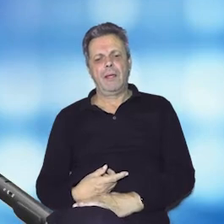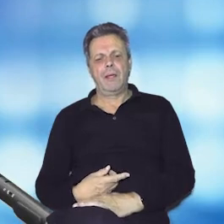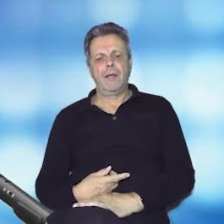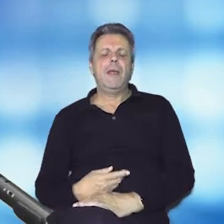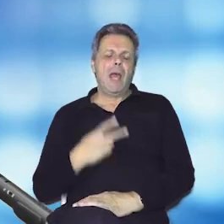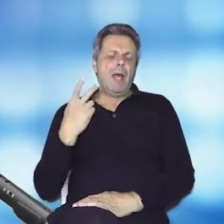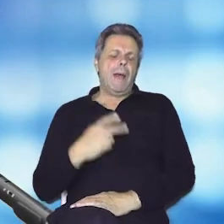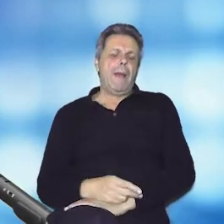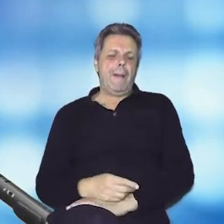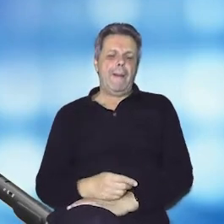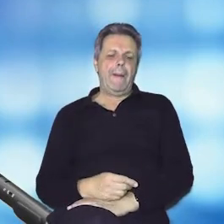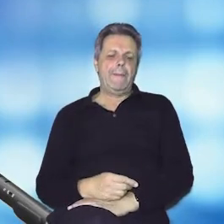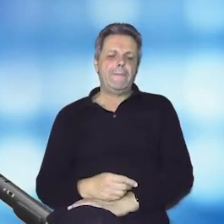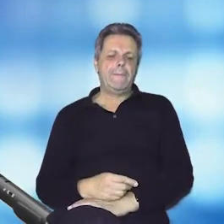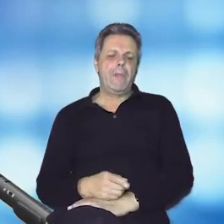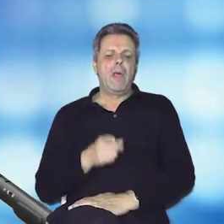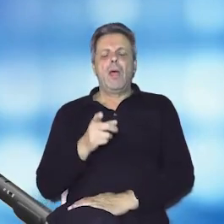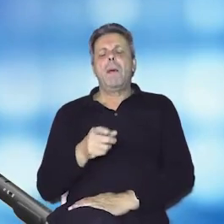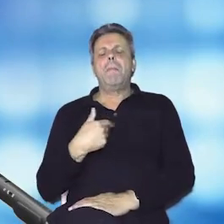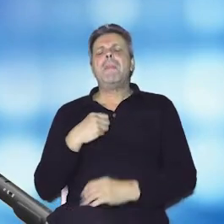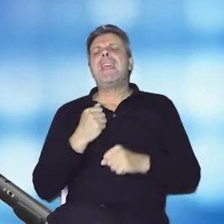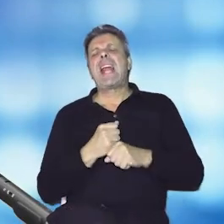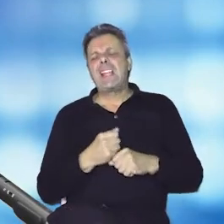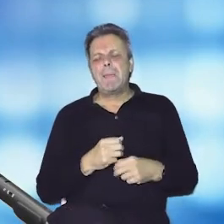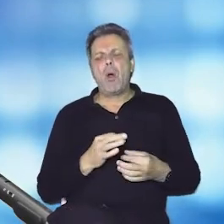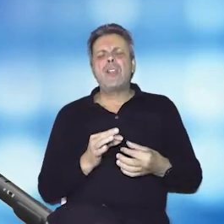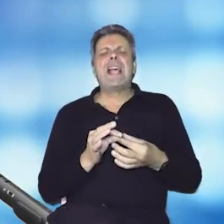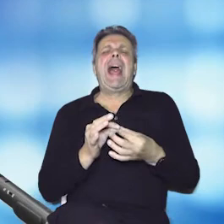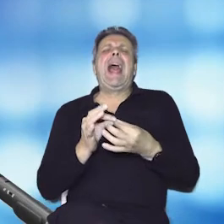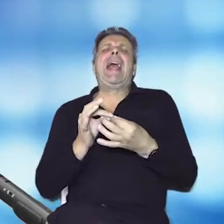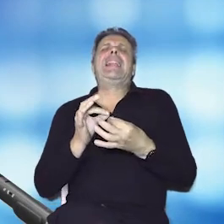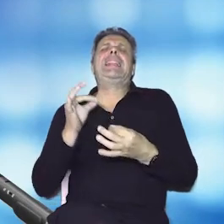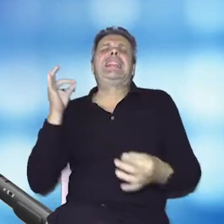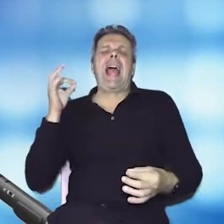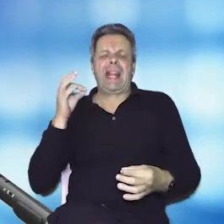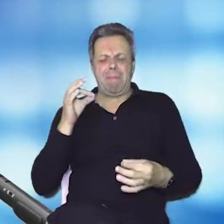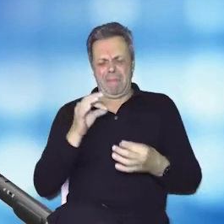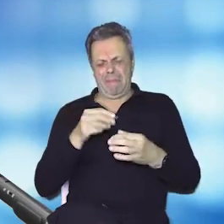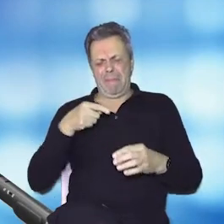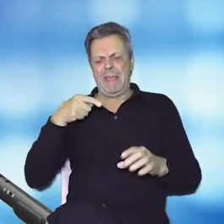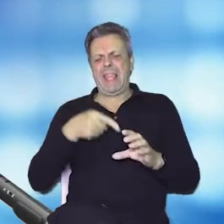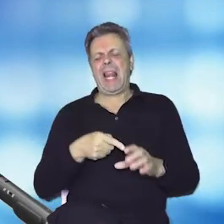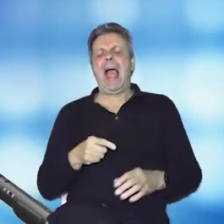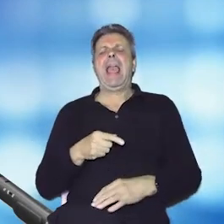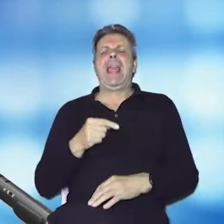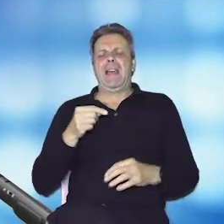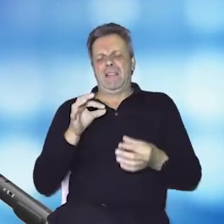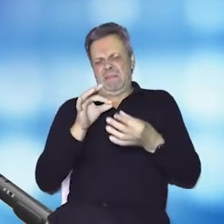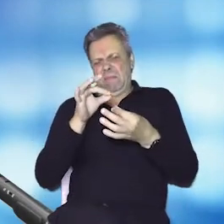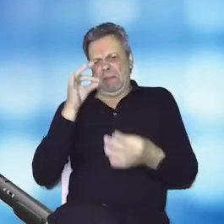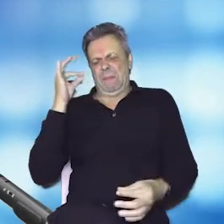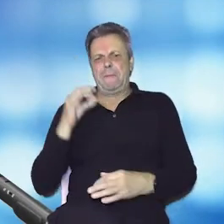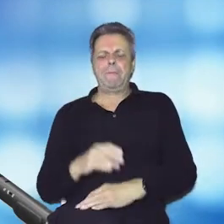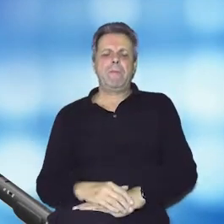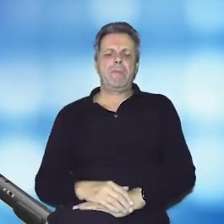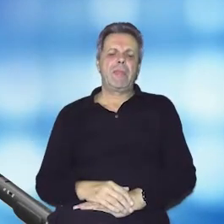rekla kazala. To je zapravo, mi radimo sa vrlo tankim iglama, to su atraumatske igle, to je takozvani